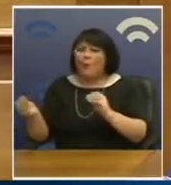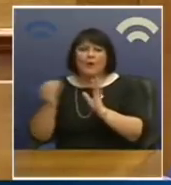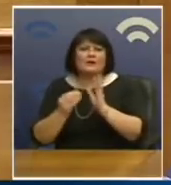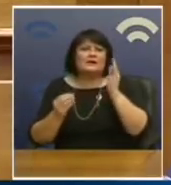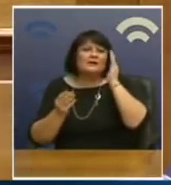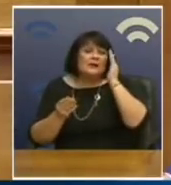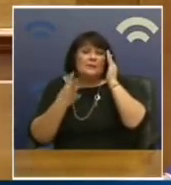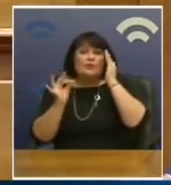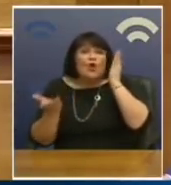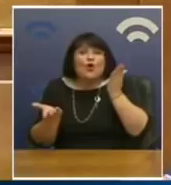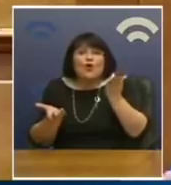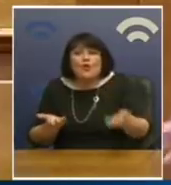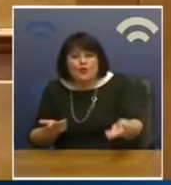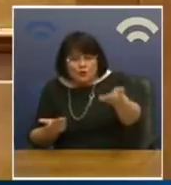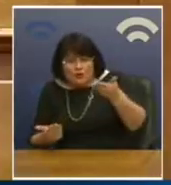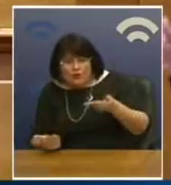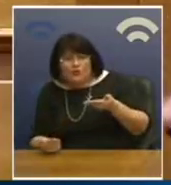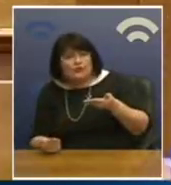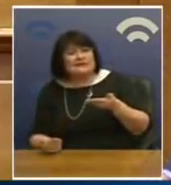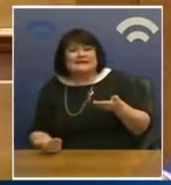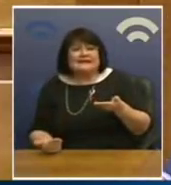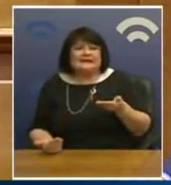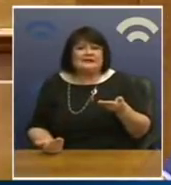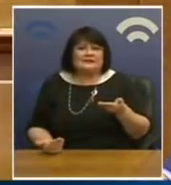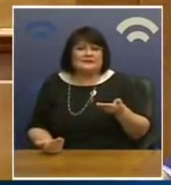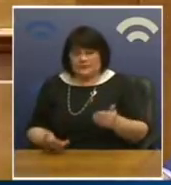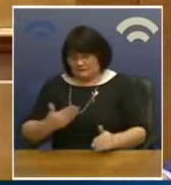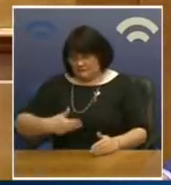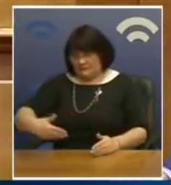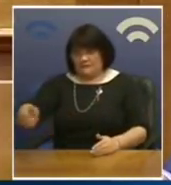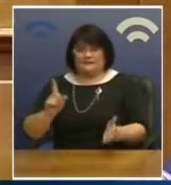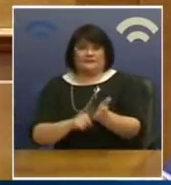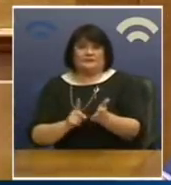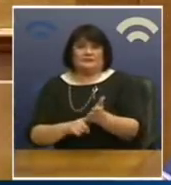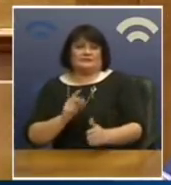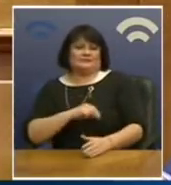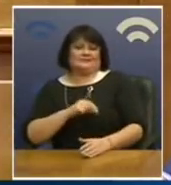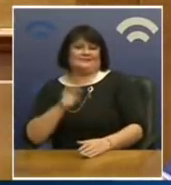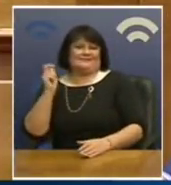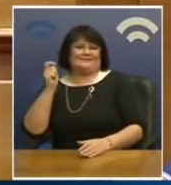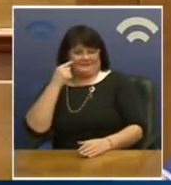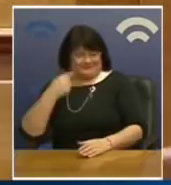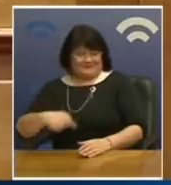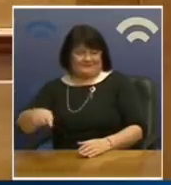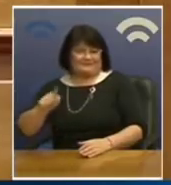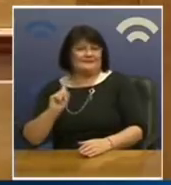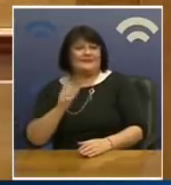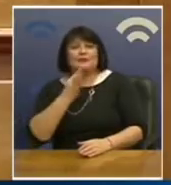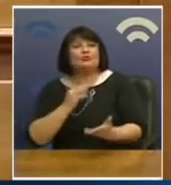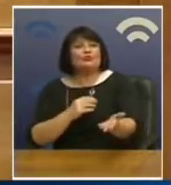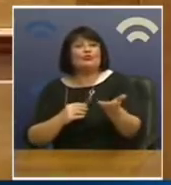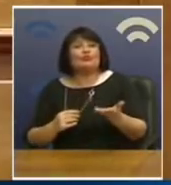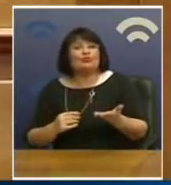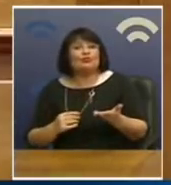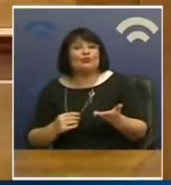που προτάθηκαν, πέραν των τρέχουσών πολιτικών σκοπιμοτήτων, ο μόνος λόγος που προτάθηκαν είναι